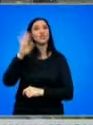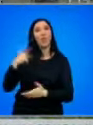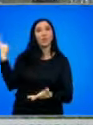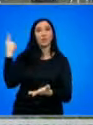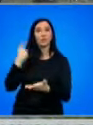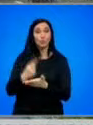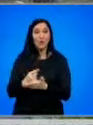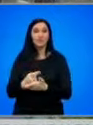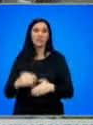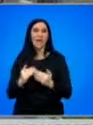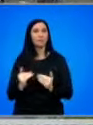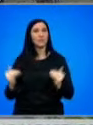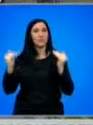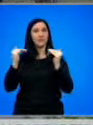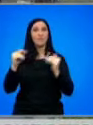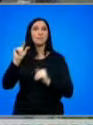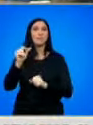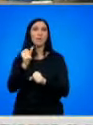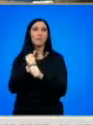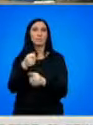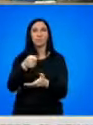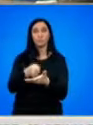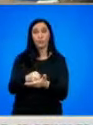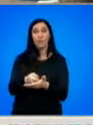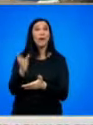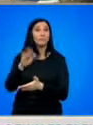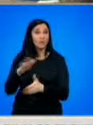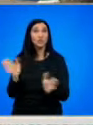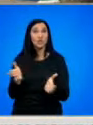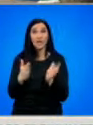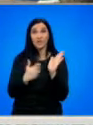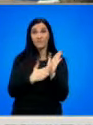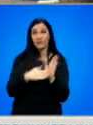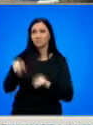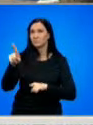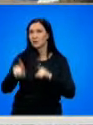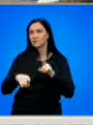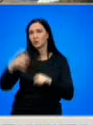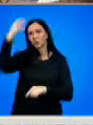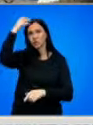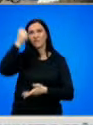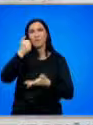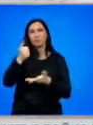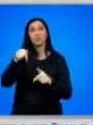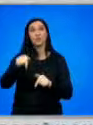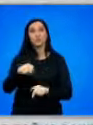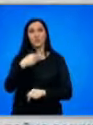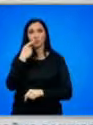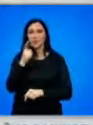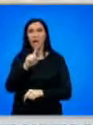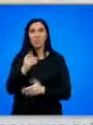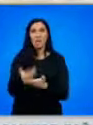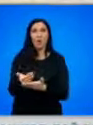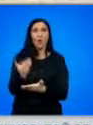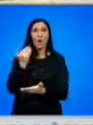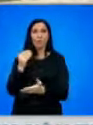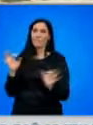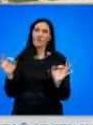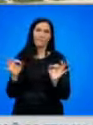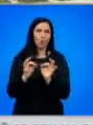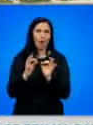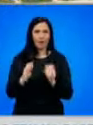настоява то да се изравни с минималната работна заплата. Дали това ще стане факт, ще зависи от държавния бюджет за тази година, не по-рано от